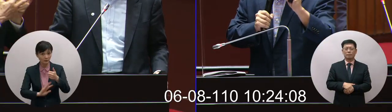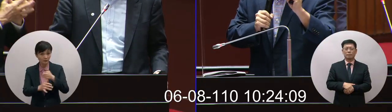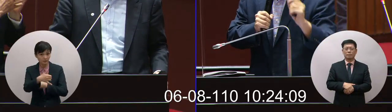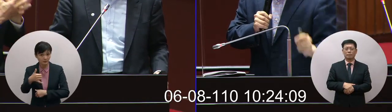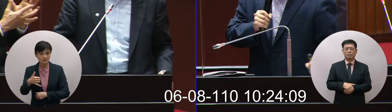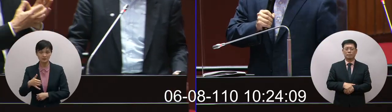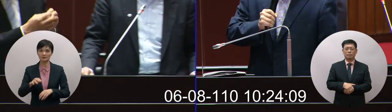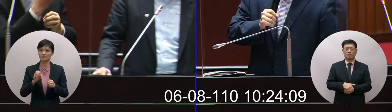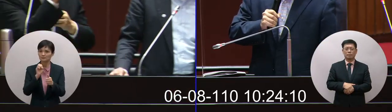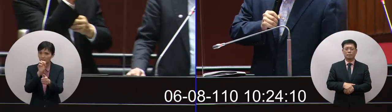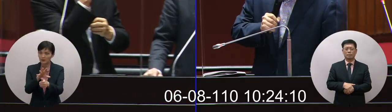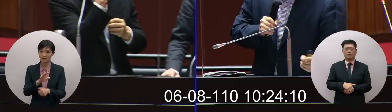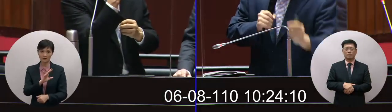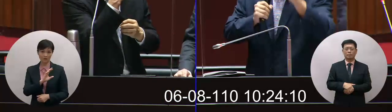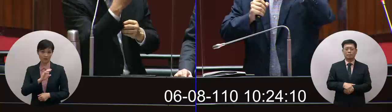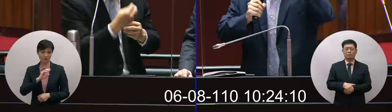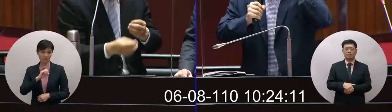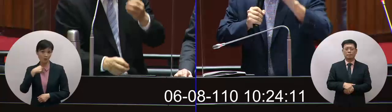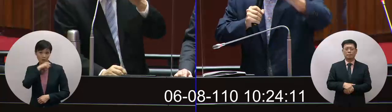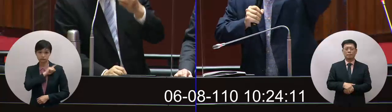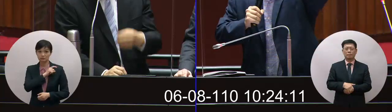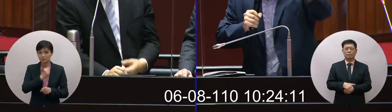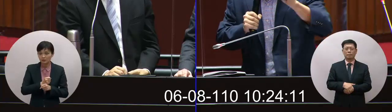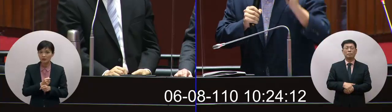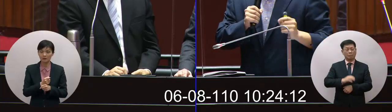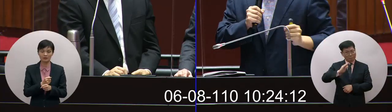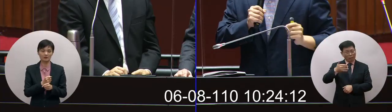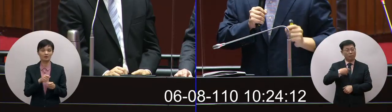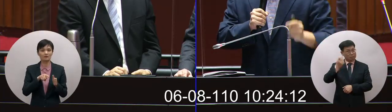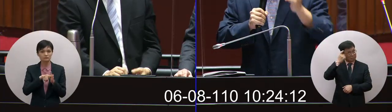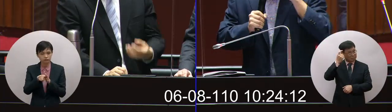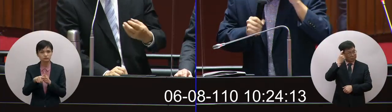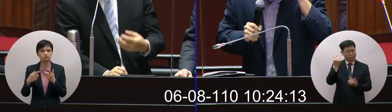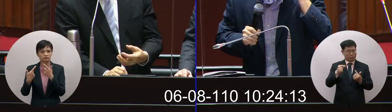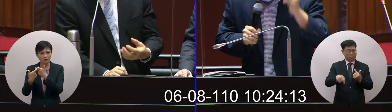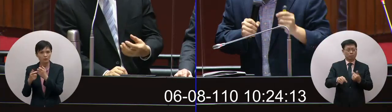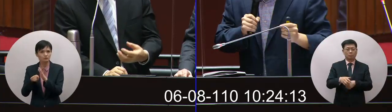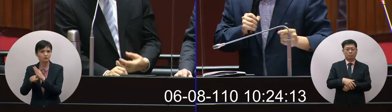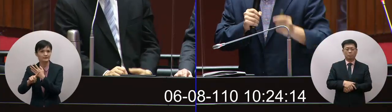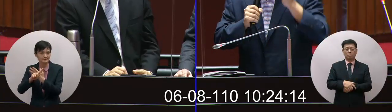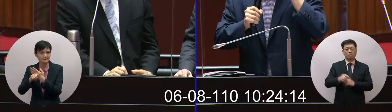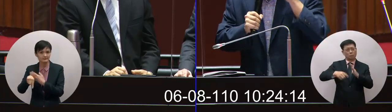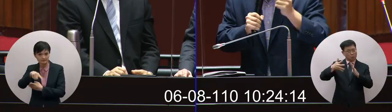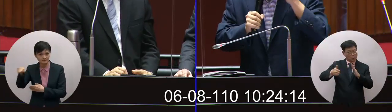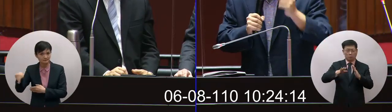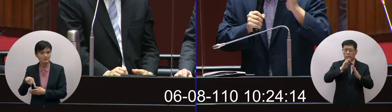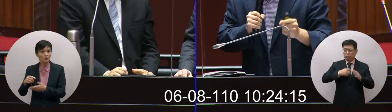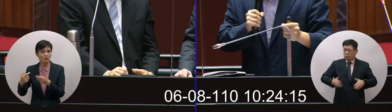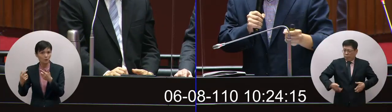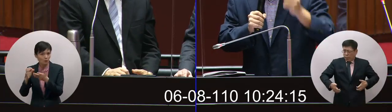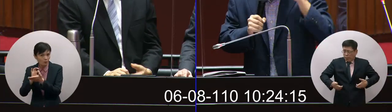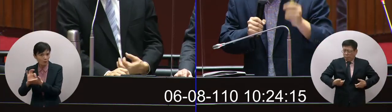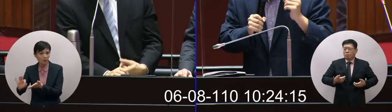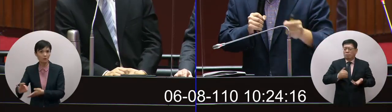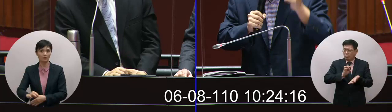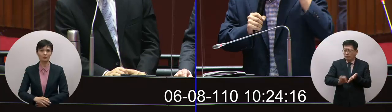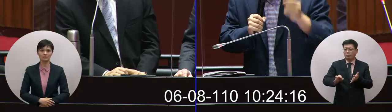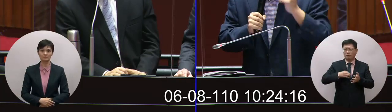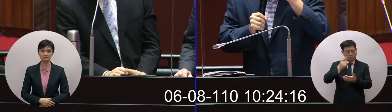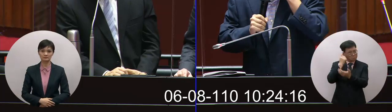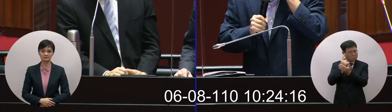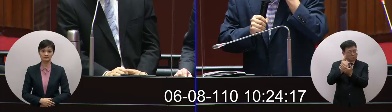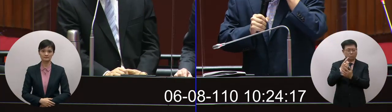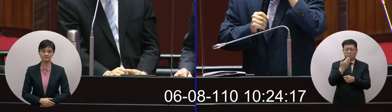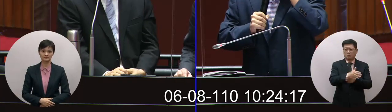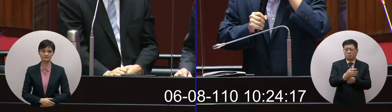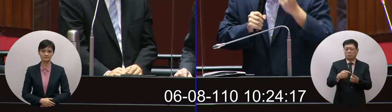国产的进那是专家用的， 但是概念是安呢？一定，这是一个紧急的状况，每一天拢死足